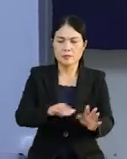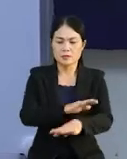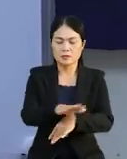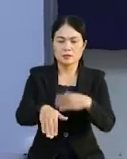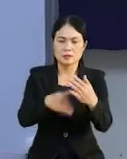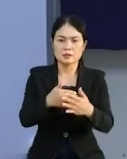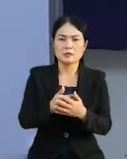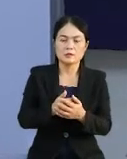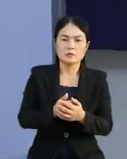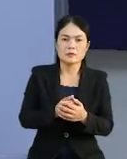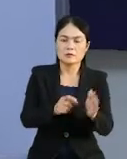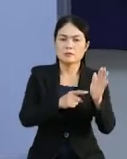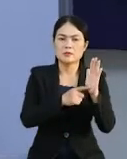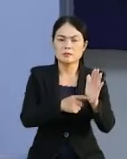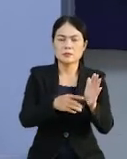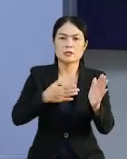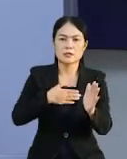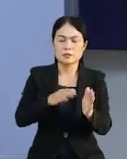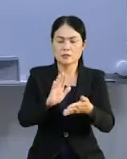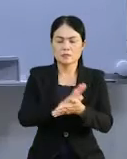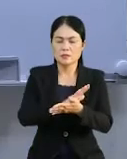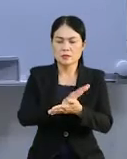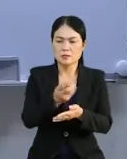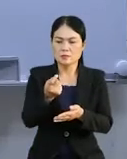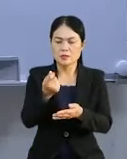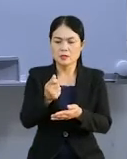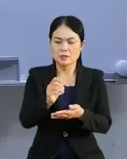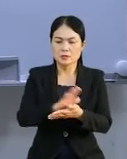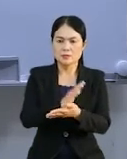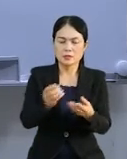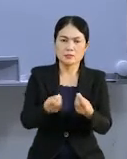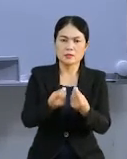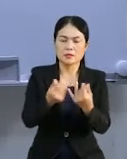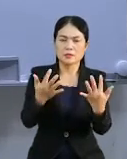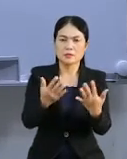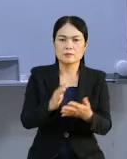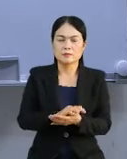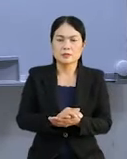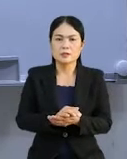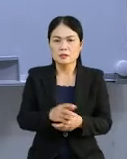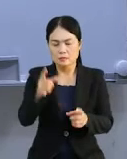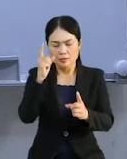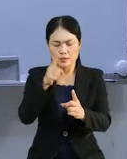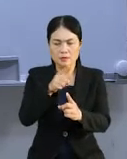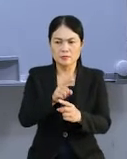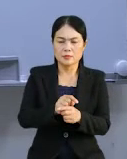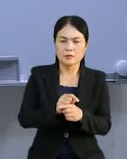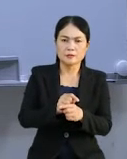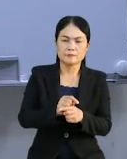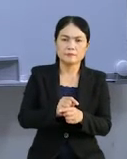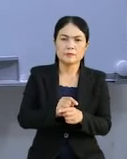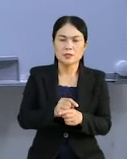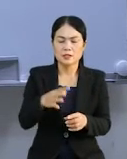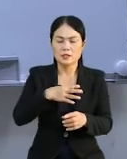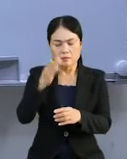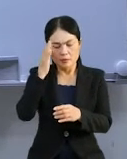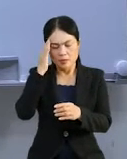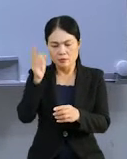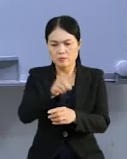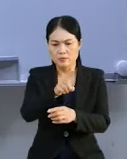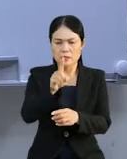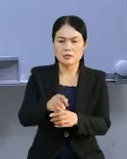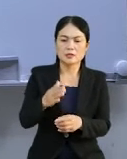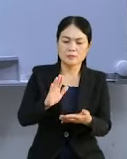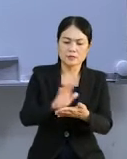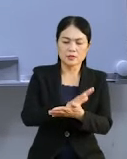này ưu tiên ho thà nè kêu miên cả đá trà miên cả đá prạ trà sẩn lập đầm bay trong đăng tha ta nè